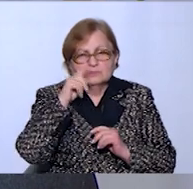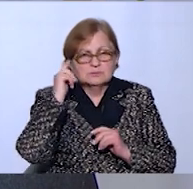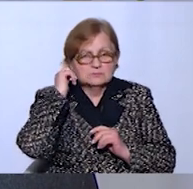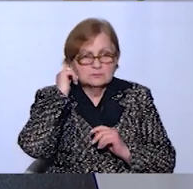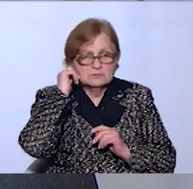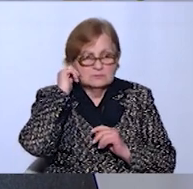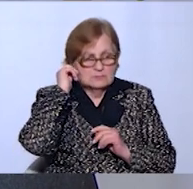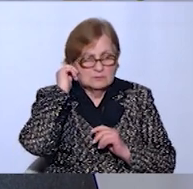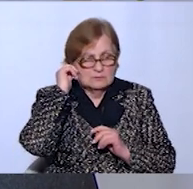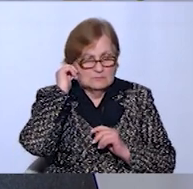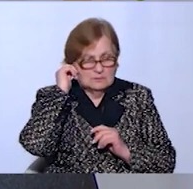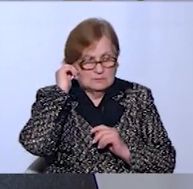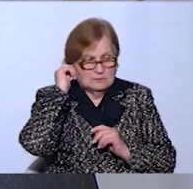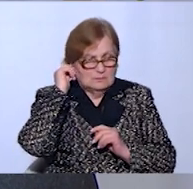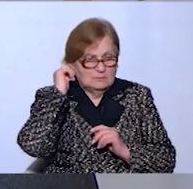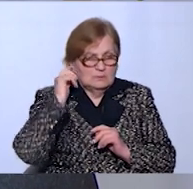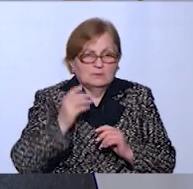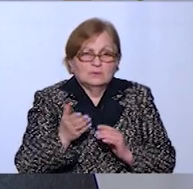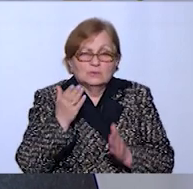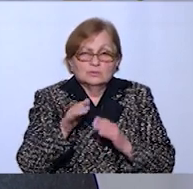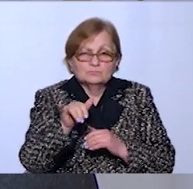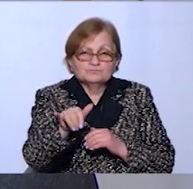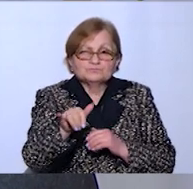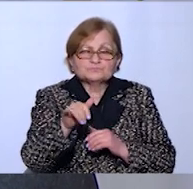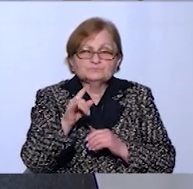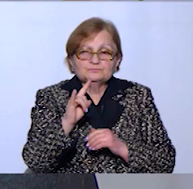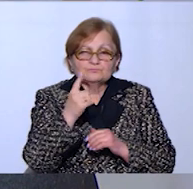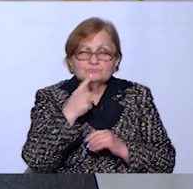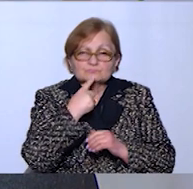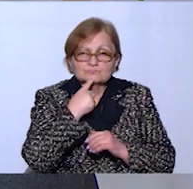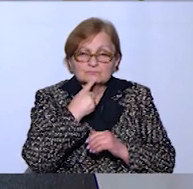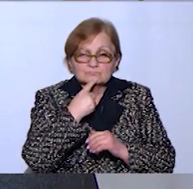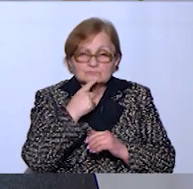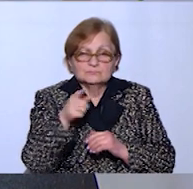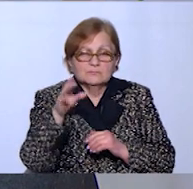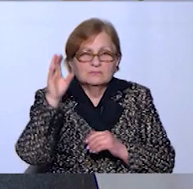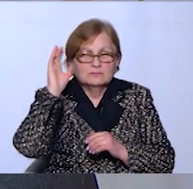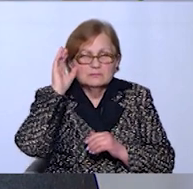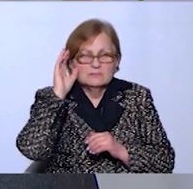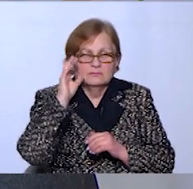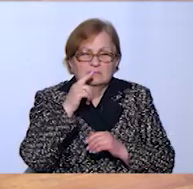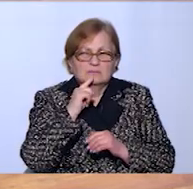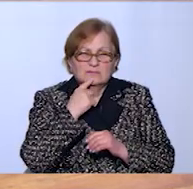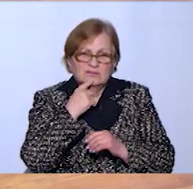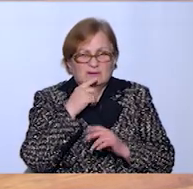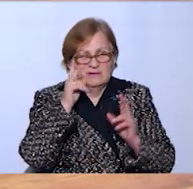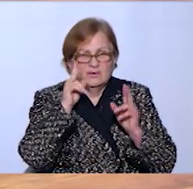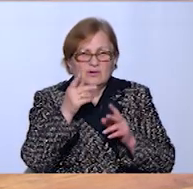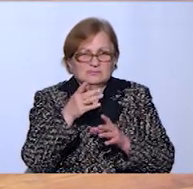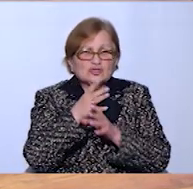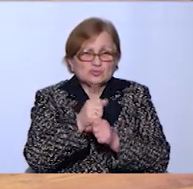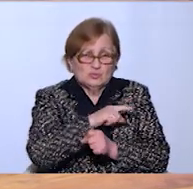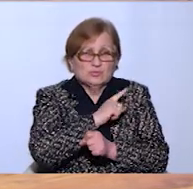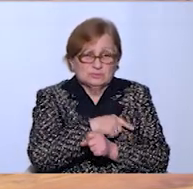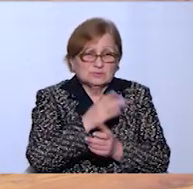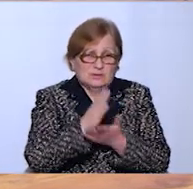ადამიანზე, ასე ვთქვათ მოგზაურობით და თუ გინდა რომ დაიცვა ჩემგან თავი, უნდა დაიბანო ხშირად ხელები. ეს არის ძალიან უწყინარი